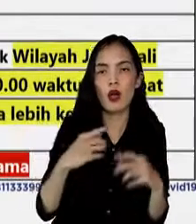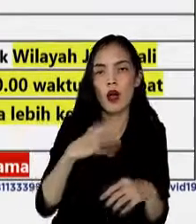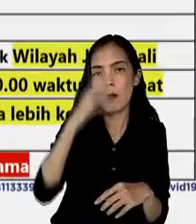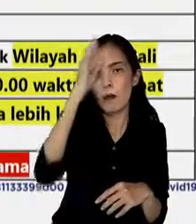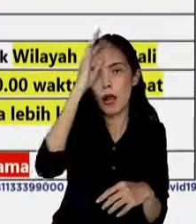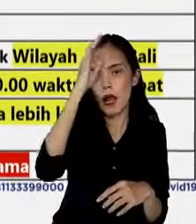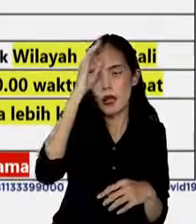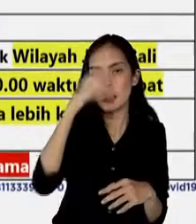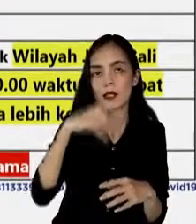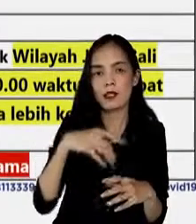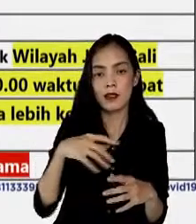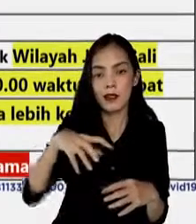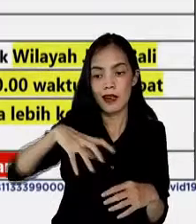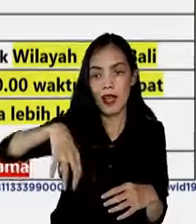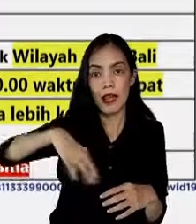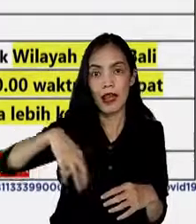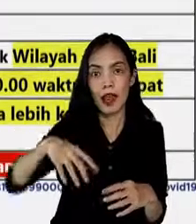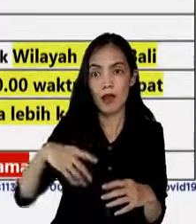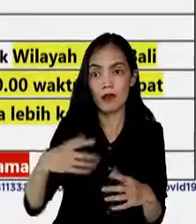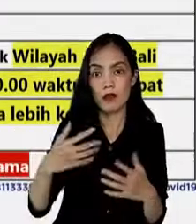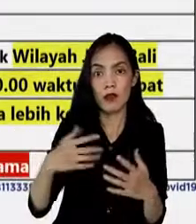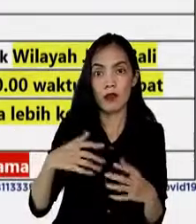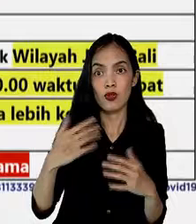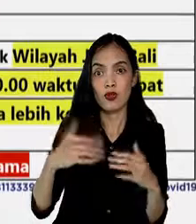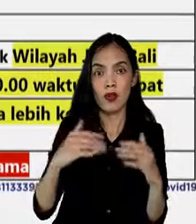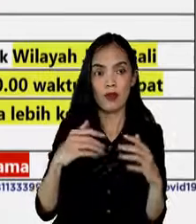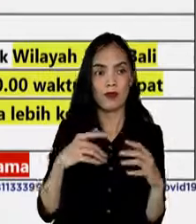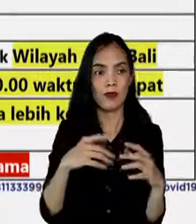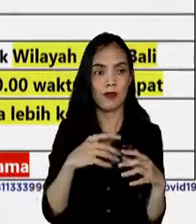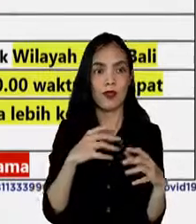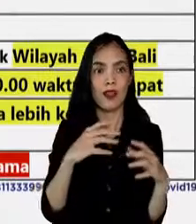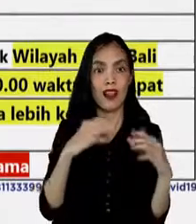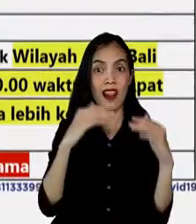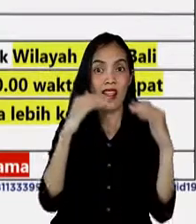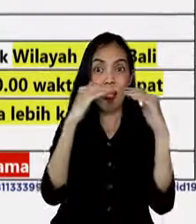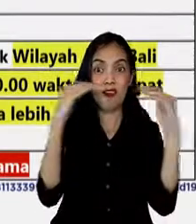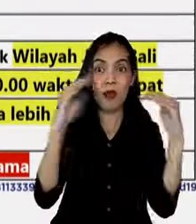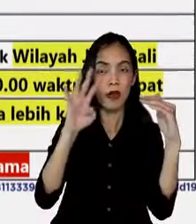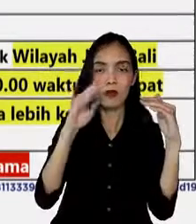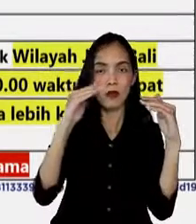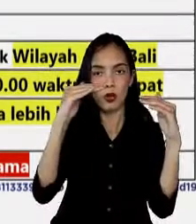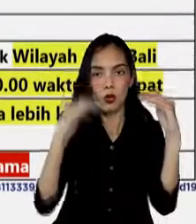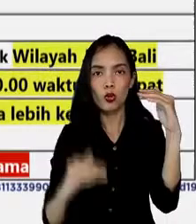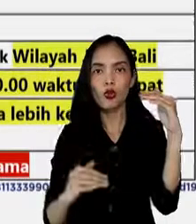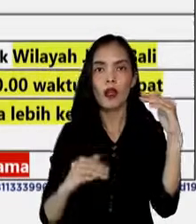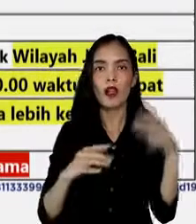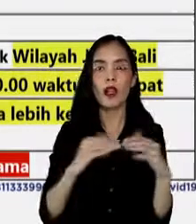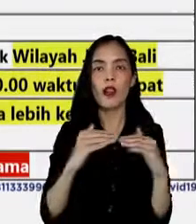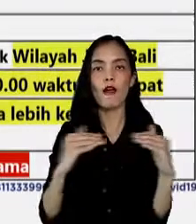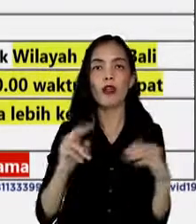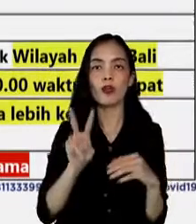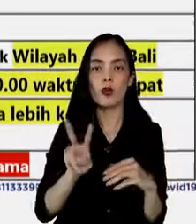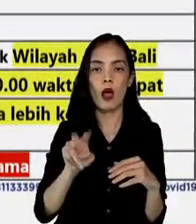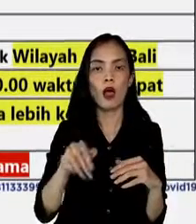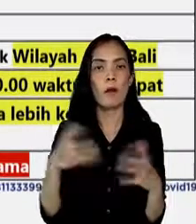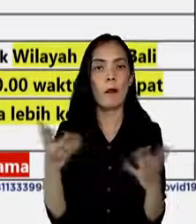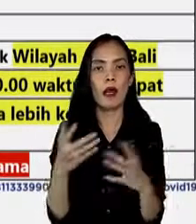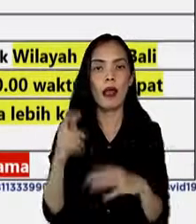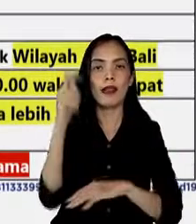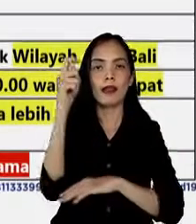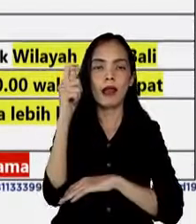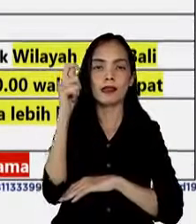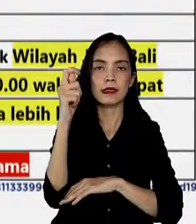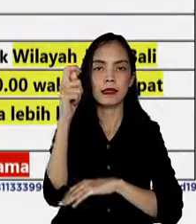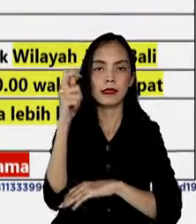berhasil menurunkan status daerahnya menjadi level 2 yaitu Kabupaten Tasikmalaya kami apresiasi